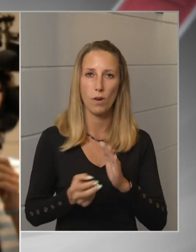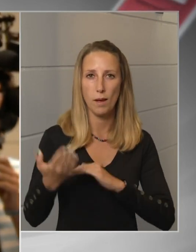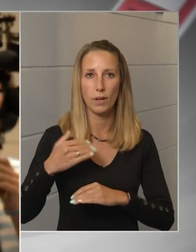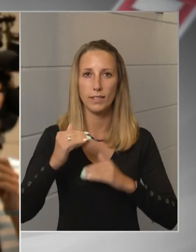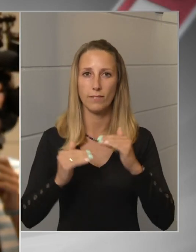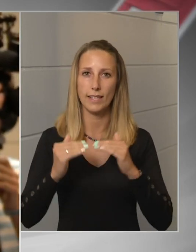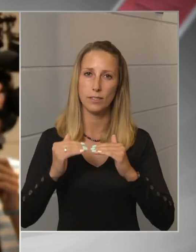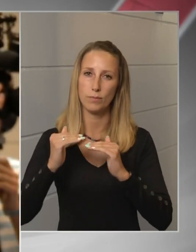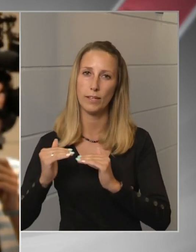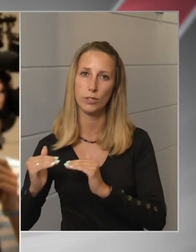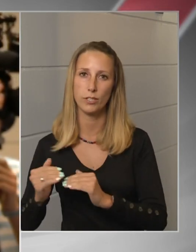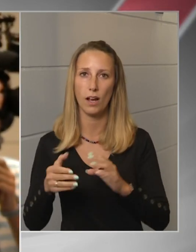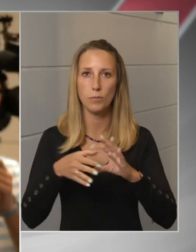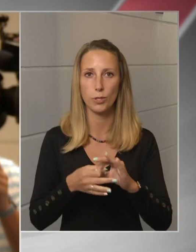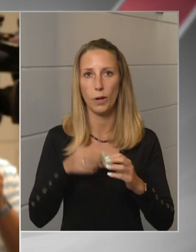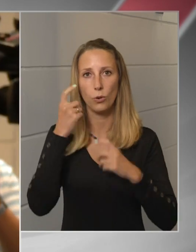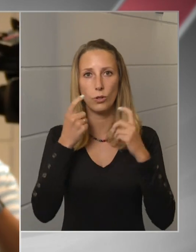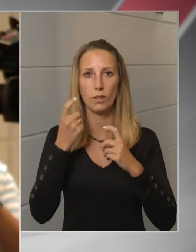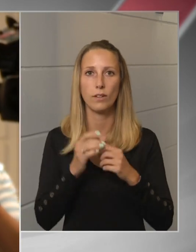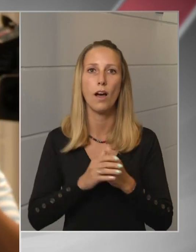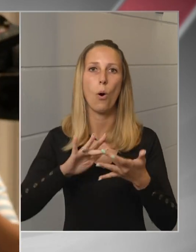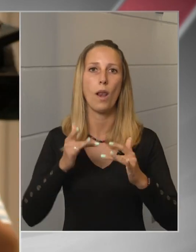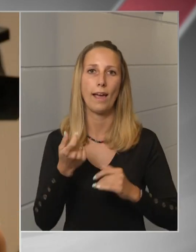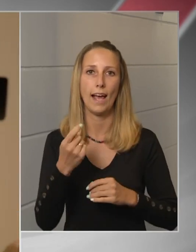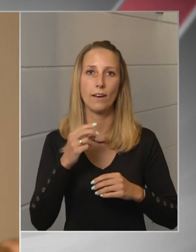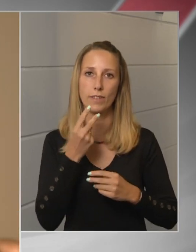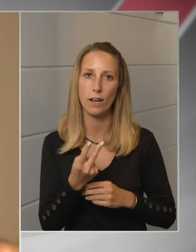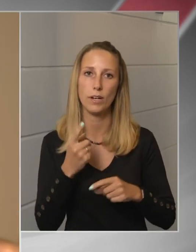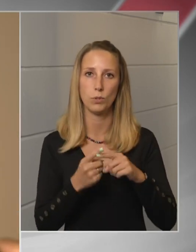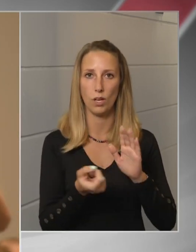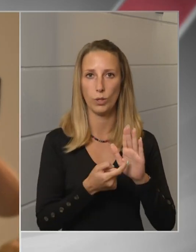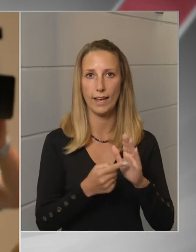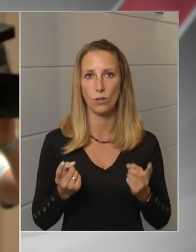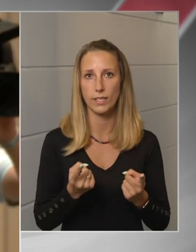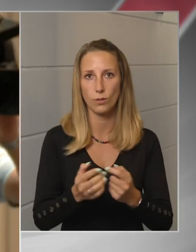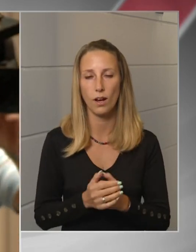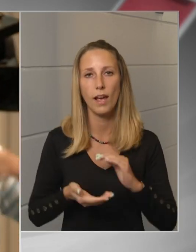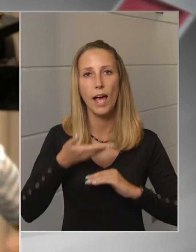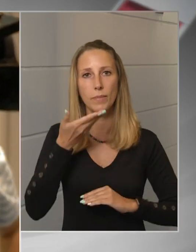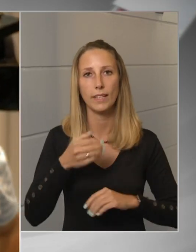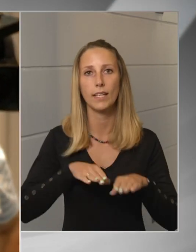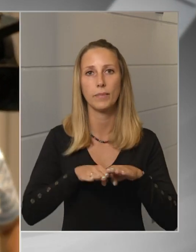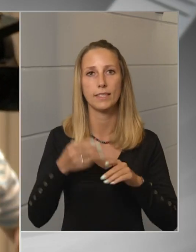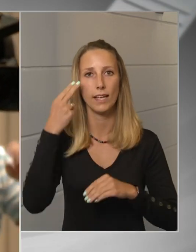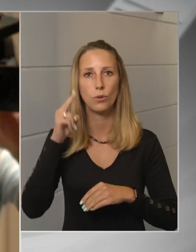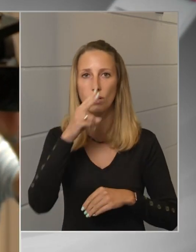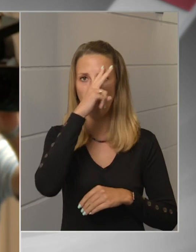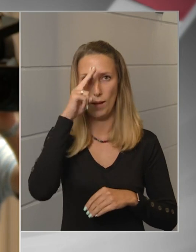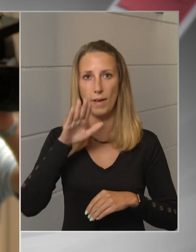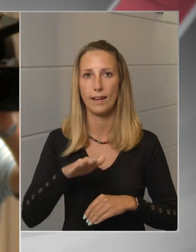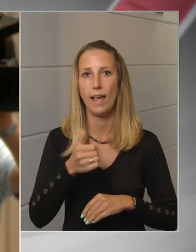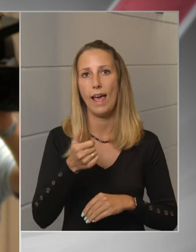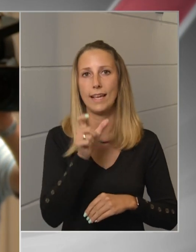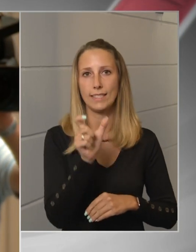infláció láttörésével kapcsolatban. Gondolok itt az online árfigyelőre, illetve a kötelező akciókra. Ugye említettem miniszter úr, hogy novemberre egy